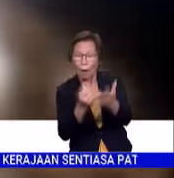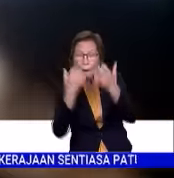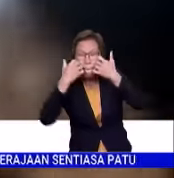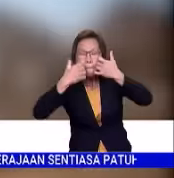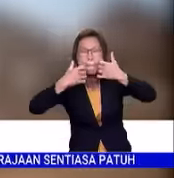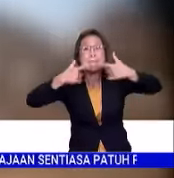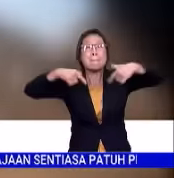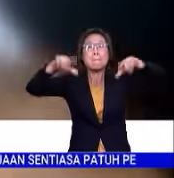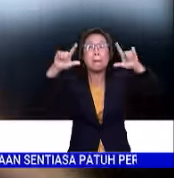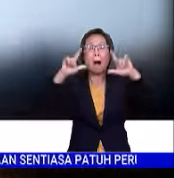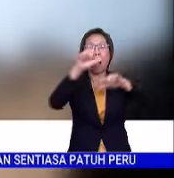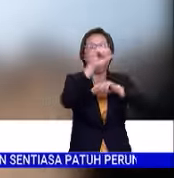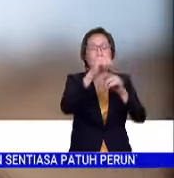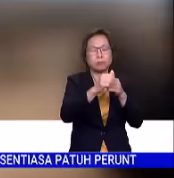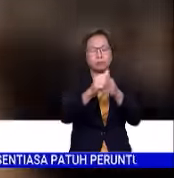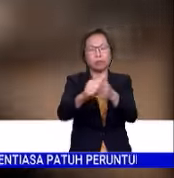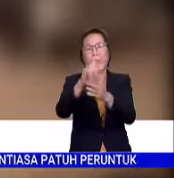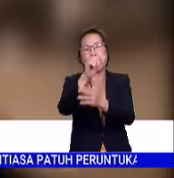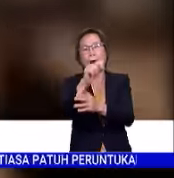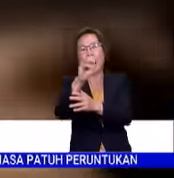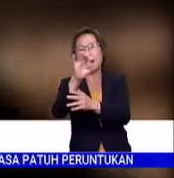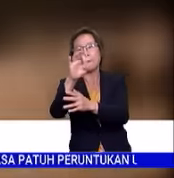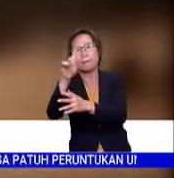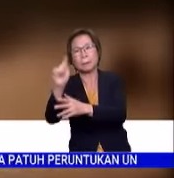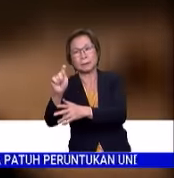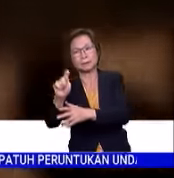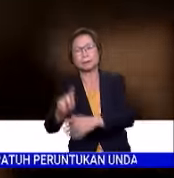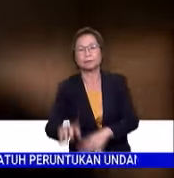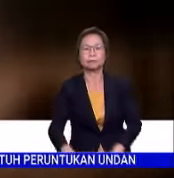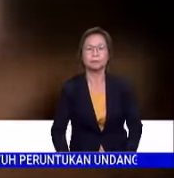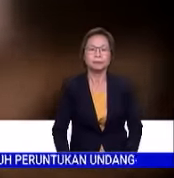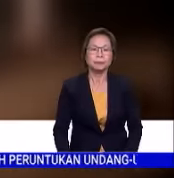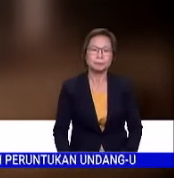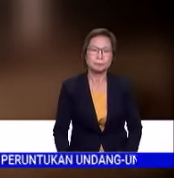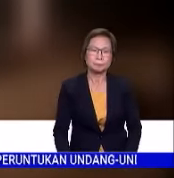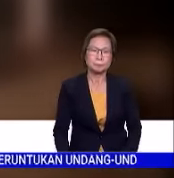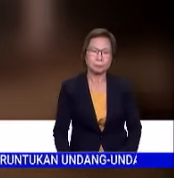yang diketuai Albert Sukalski.